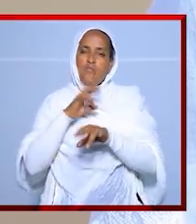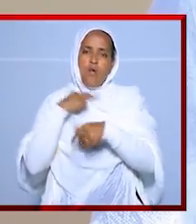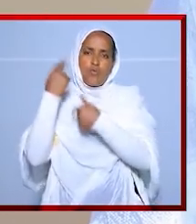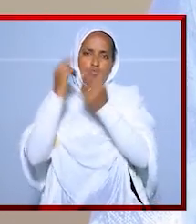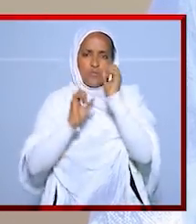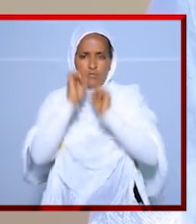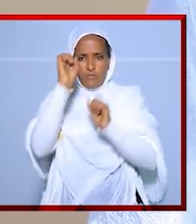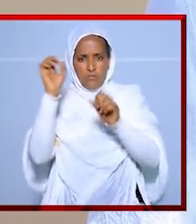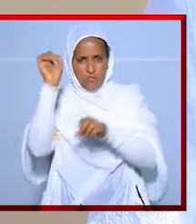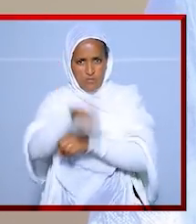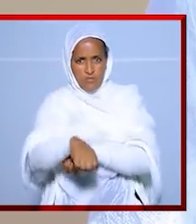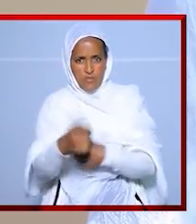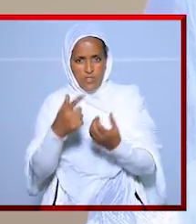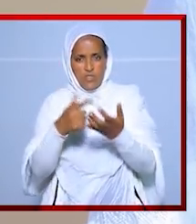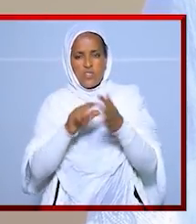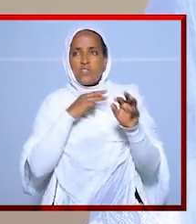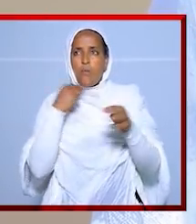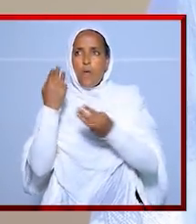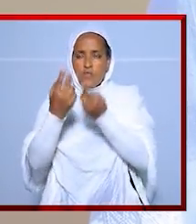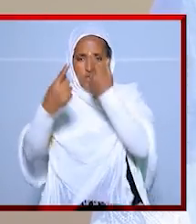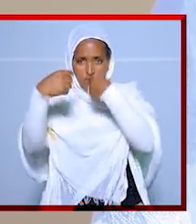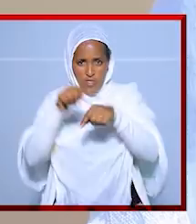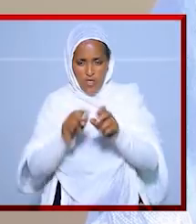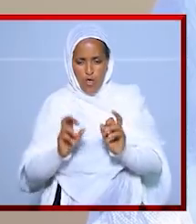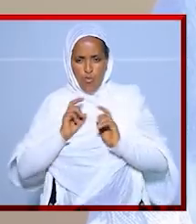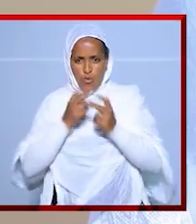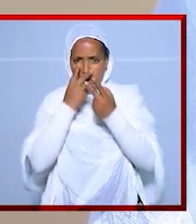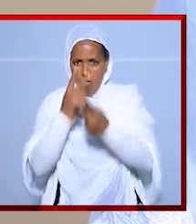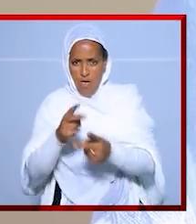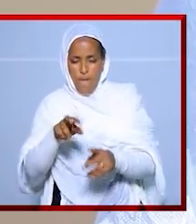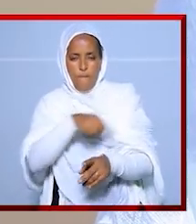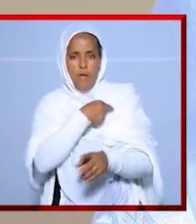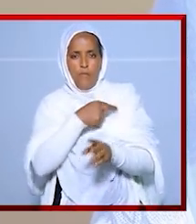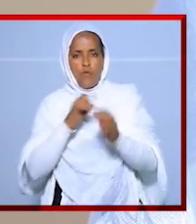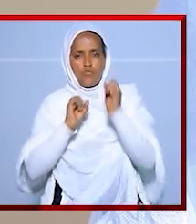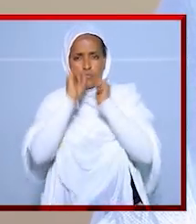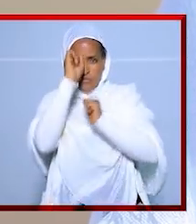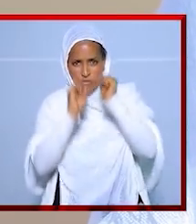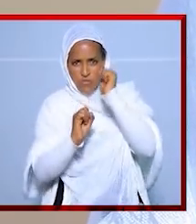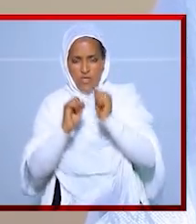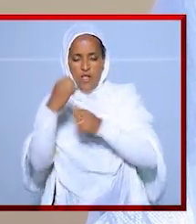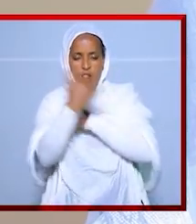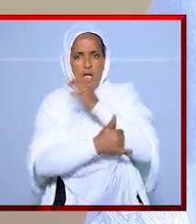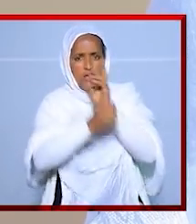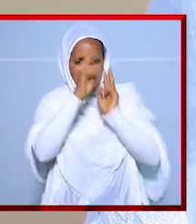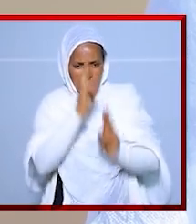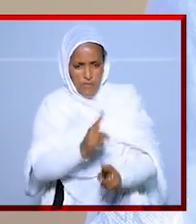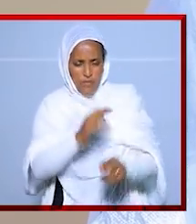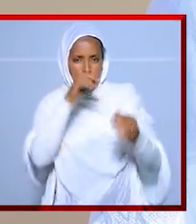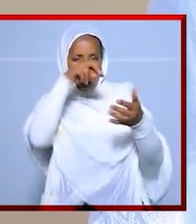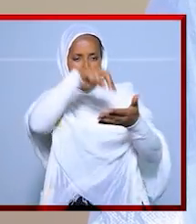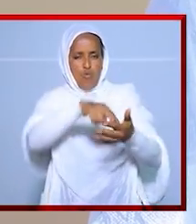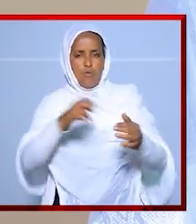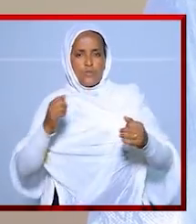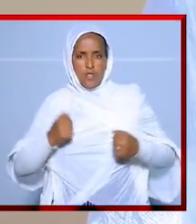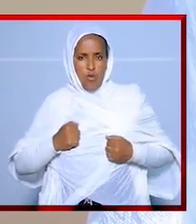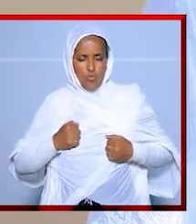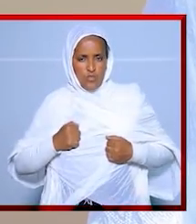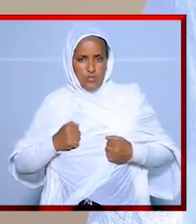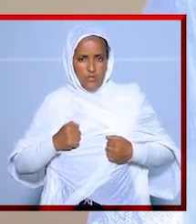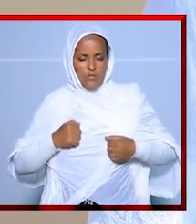ታቦት ነው ድል የነሳው። ሰማዕታቱን ሲመጡ የሰማዕታቱን ህይወት እያየ በሃይማኖት የሚጋደል ለአገር ክብር የሚቆም